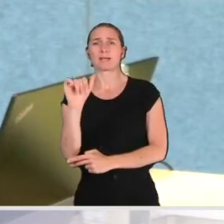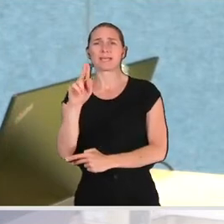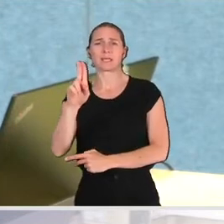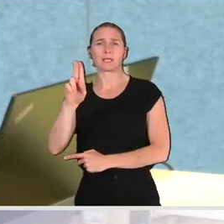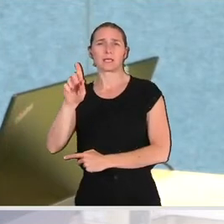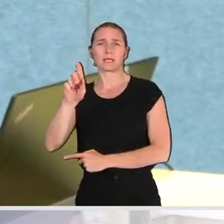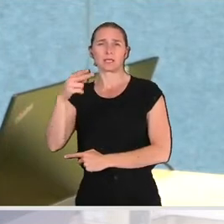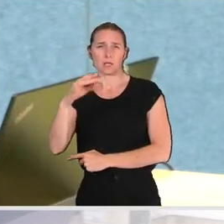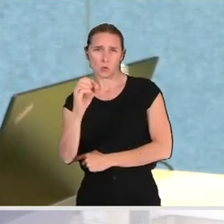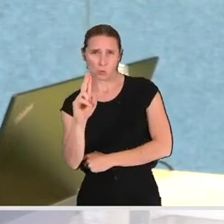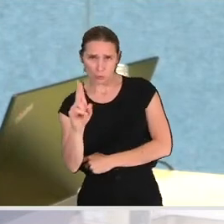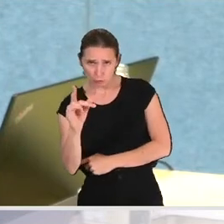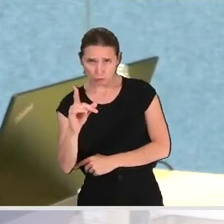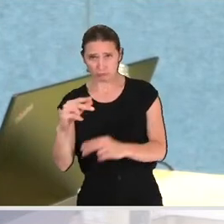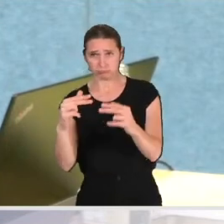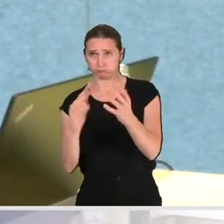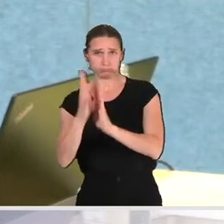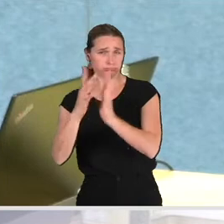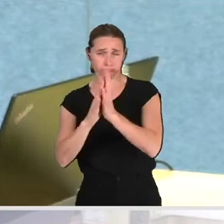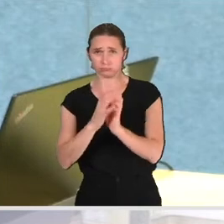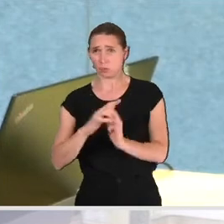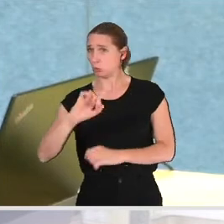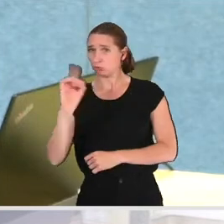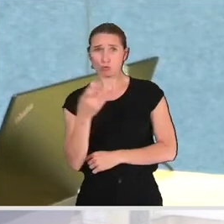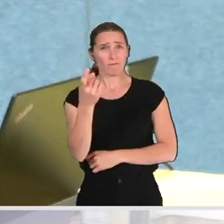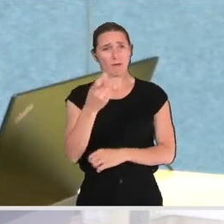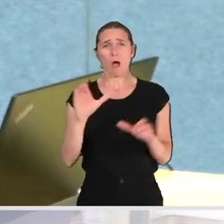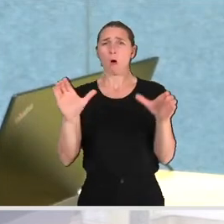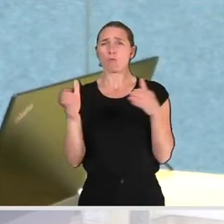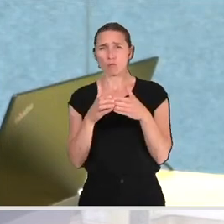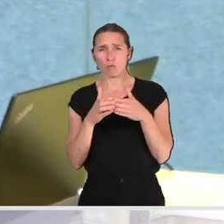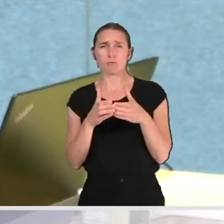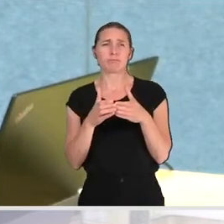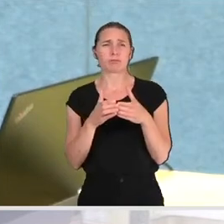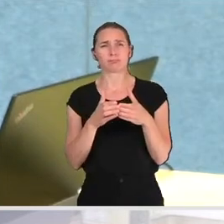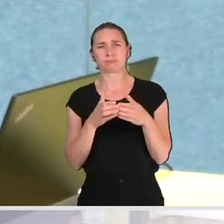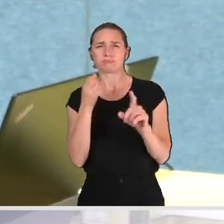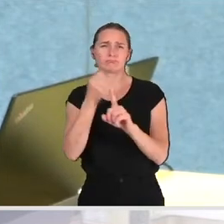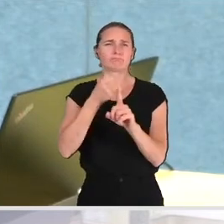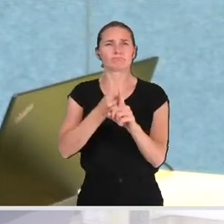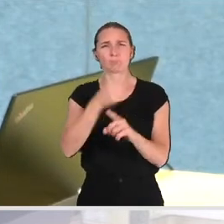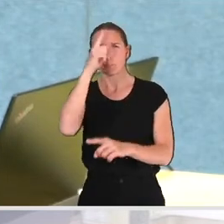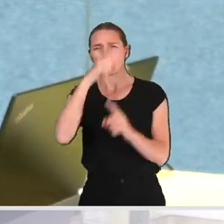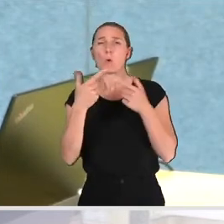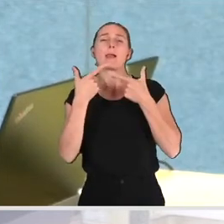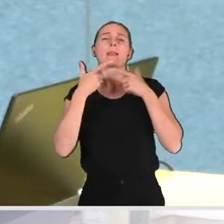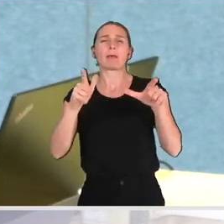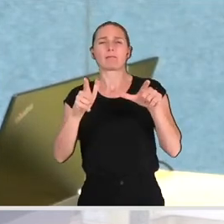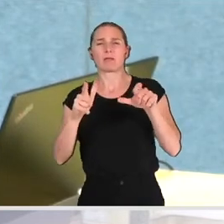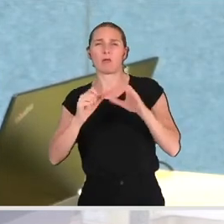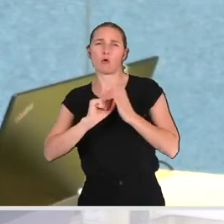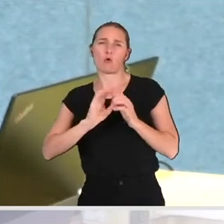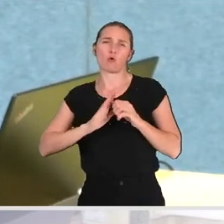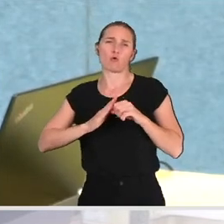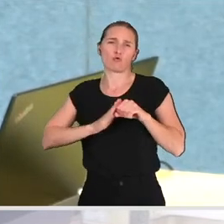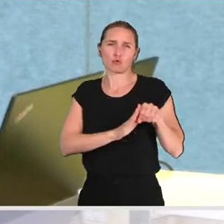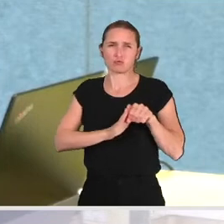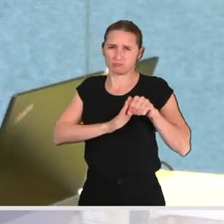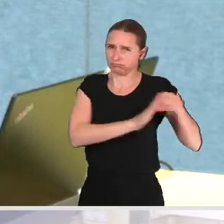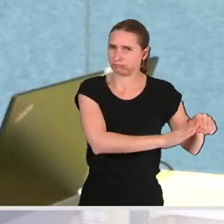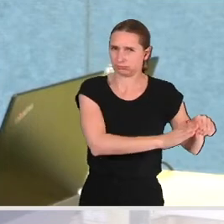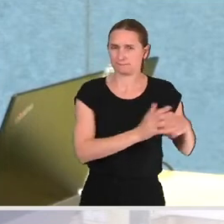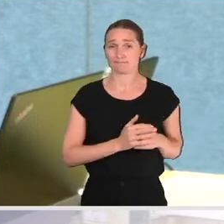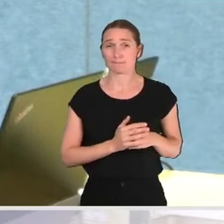mouvances libertaires d'ultra-gauche. Toujours sur Ici Grenoble, on retrouve un appel aux dons du 38